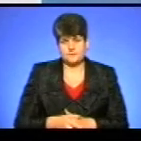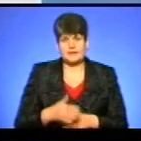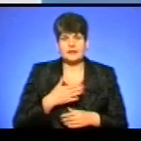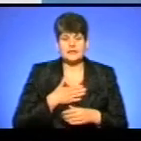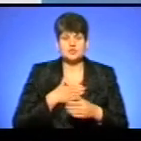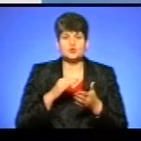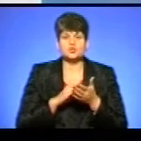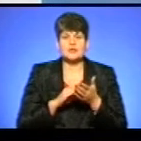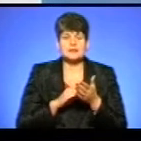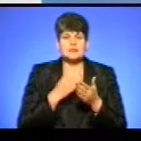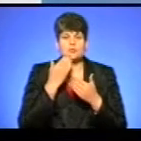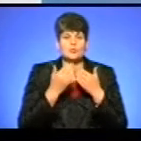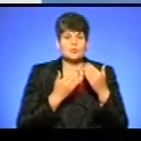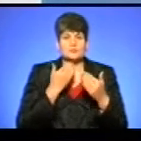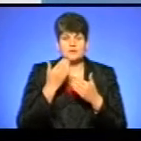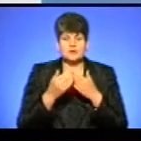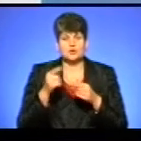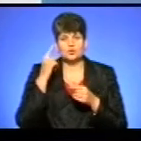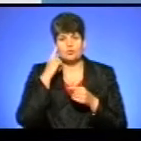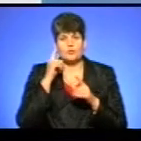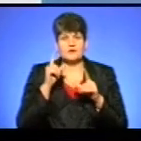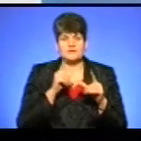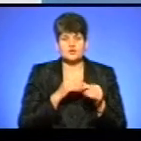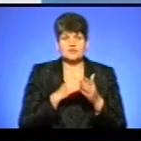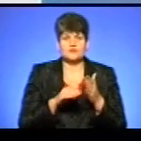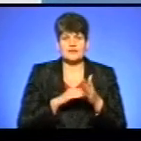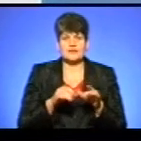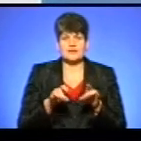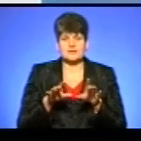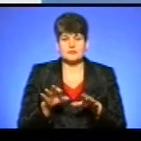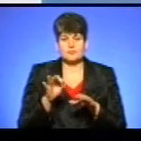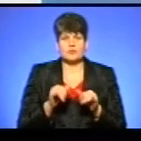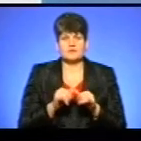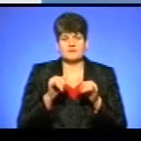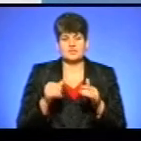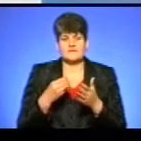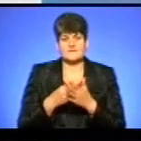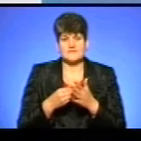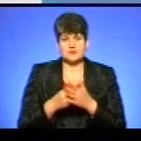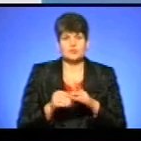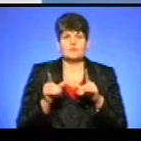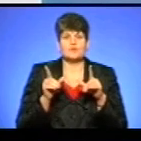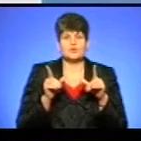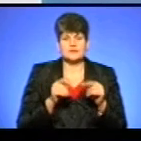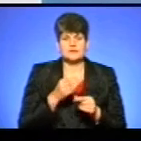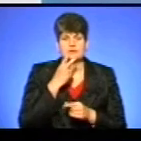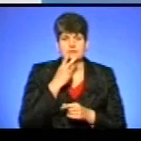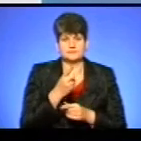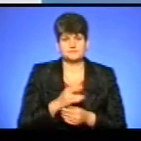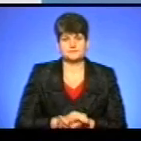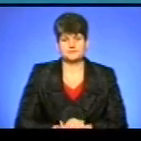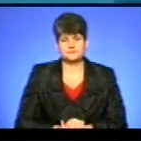журналісти поцікавилися думкою перевізників щодо скасування рішення про підвищення вартості проїзду. Дивимося